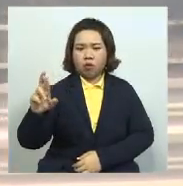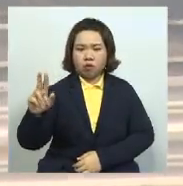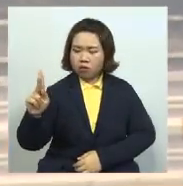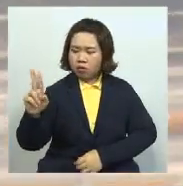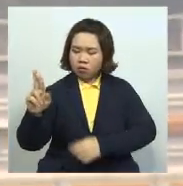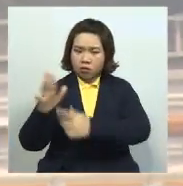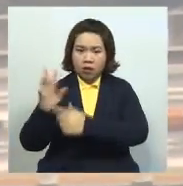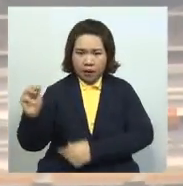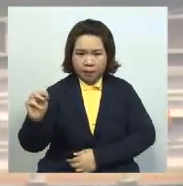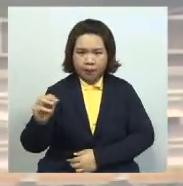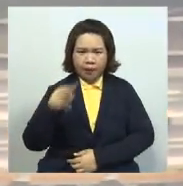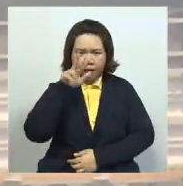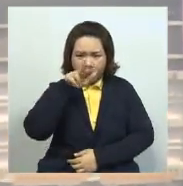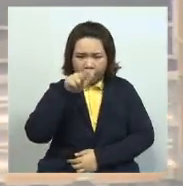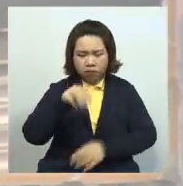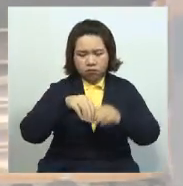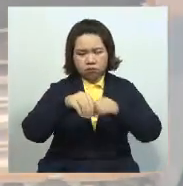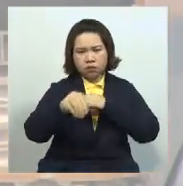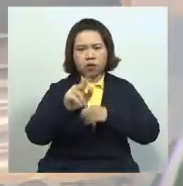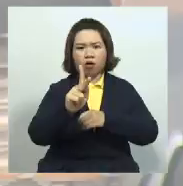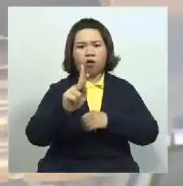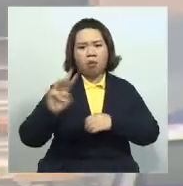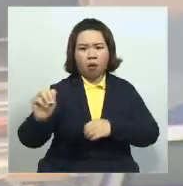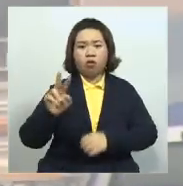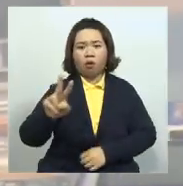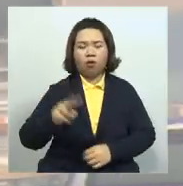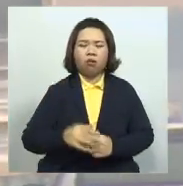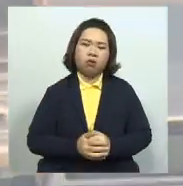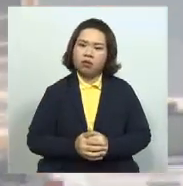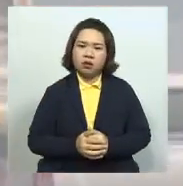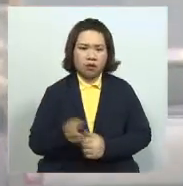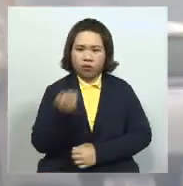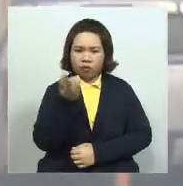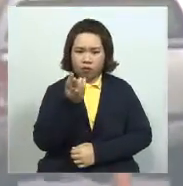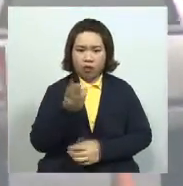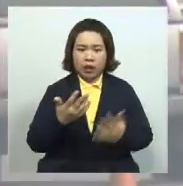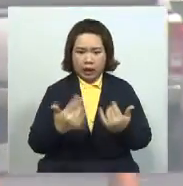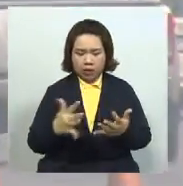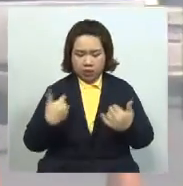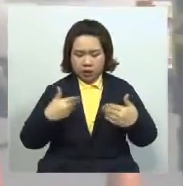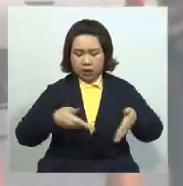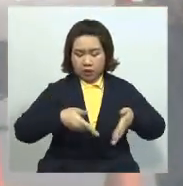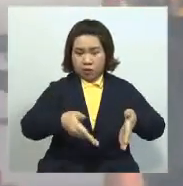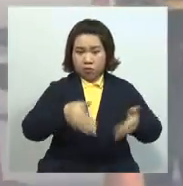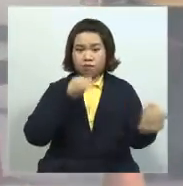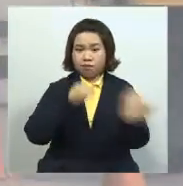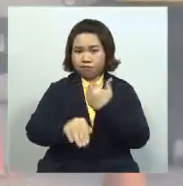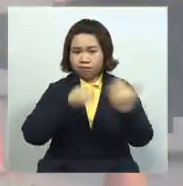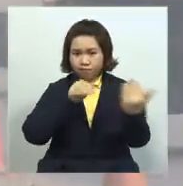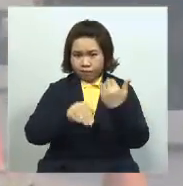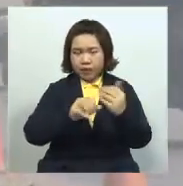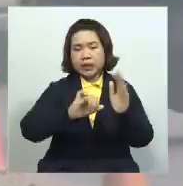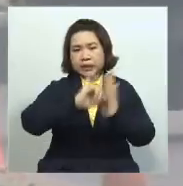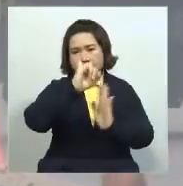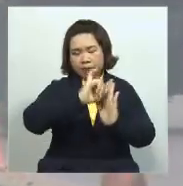นวิสัยที่มองเห็นอยู่ที่ราวประมาณกว่า2กิโลเมตรเท่านั้นเองนะคะแล้วก็การสำรวจตามเส้นทางบนถนนซุปเปอร์ไฮเวย์เ